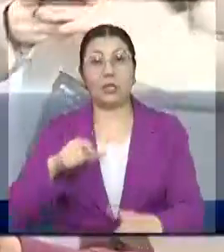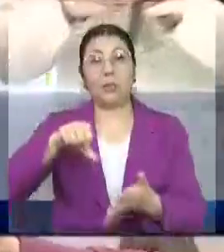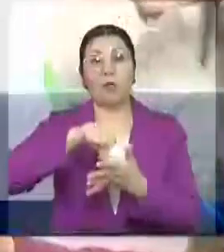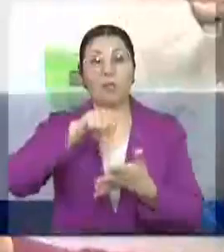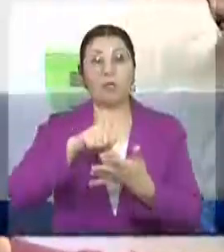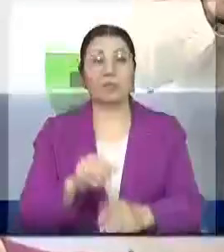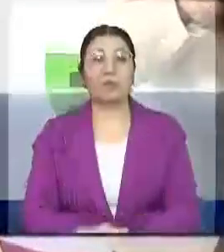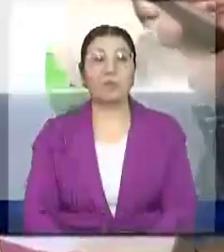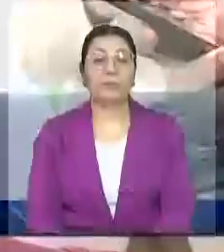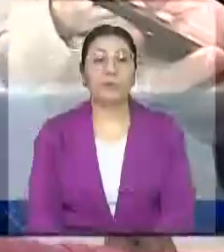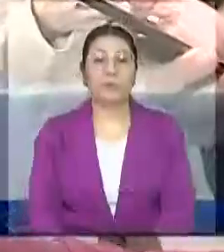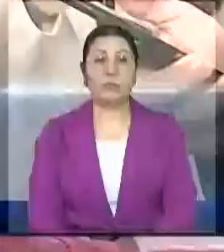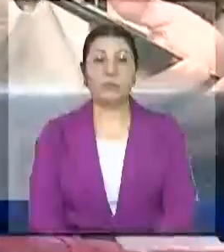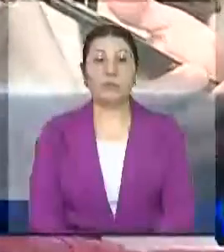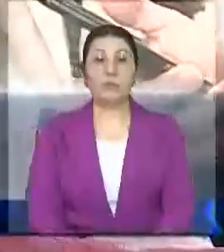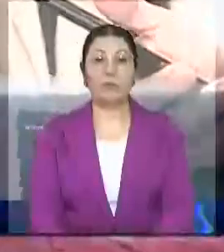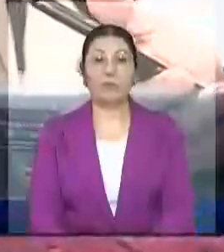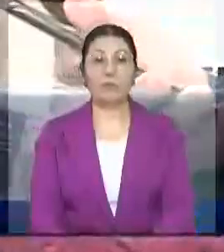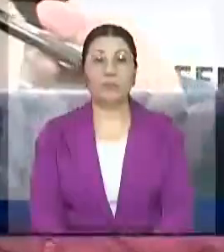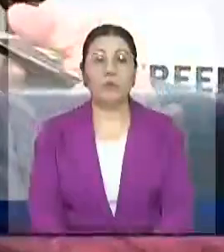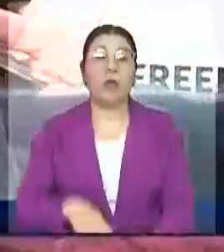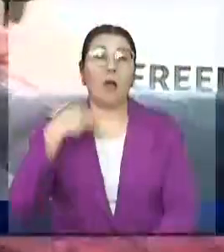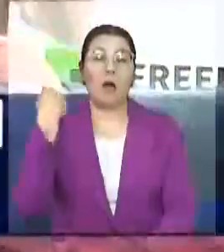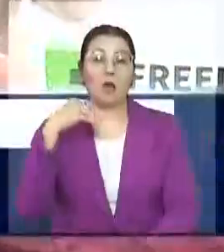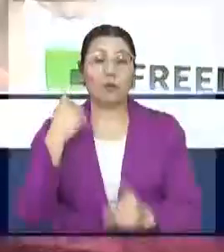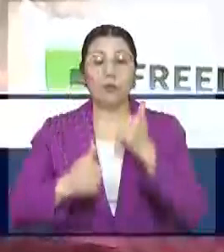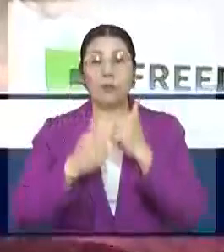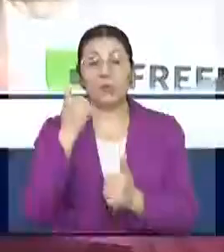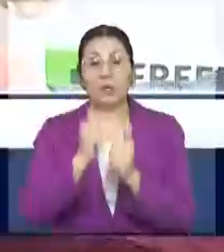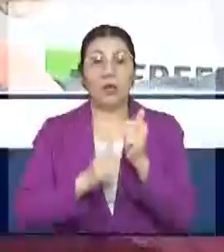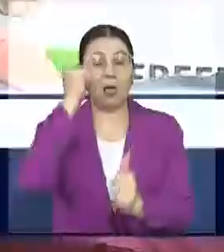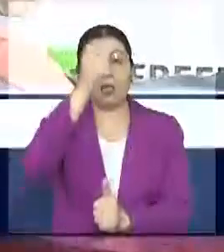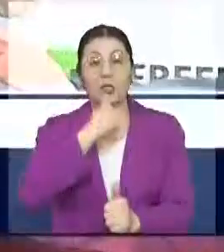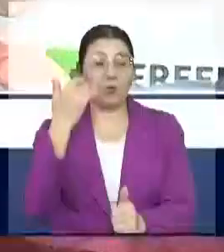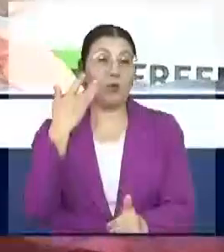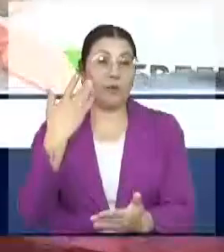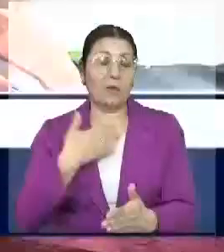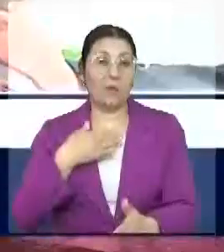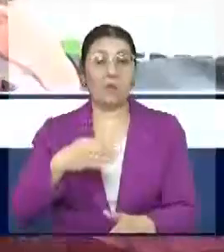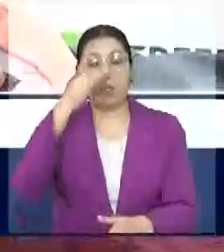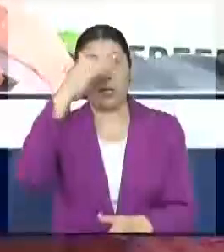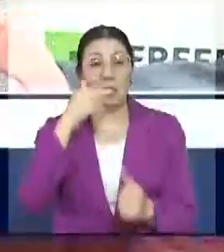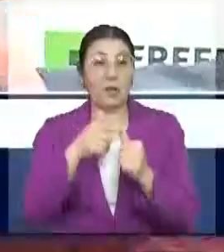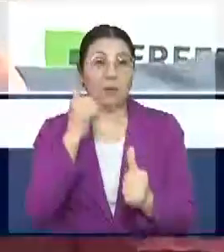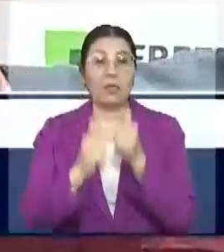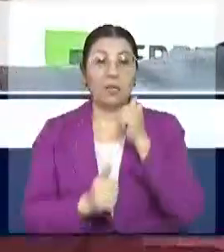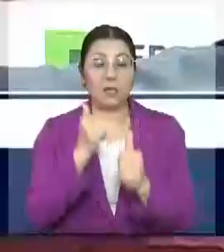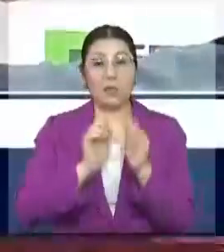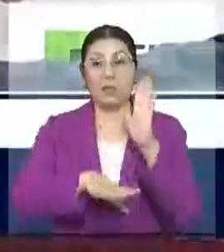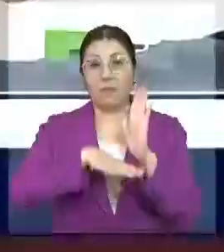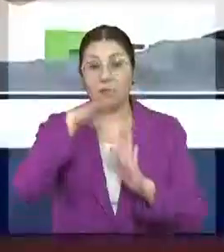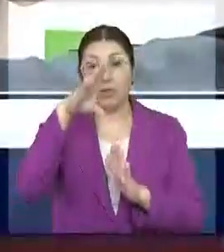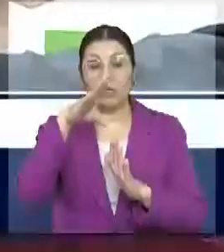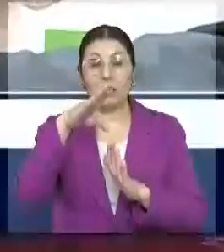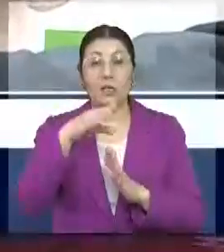жатыр. Турнир в октябре стал уже традиционным. Ақтөбедегі турнир жылдағы дәстүр. Менің әкемнің атындағы жарыс деңгейі жоғары,